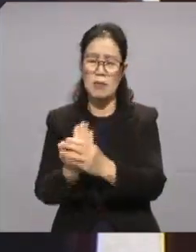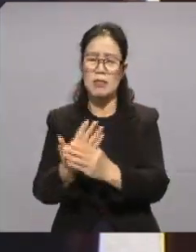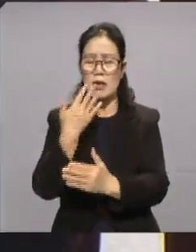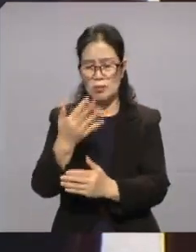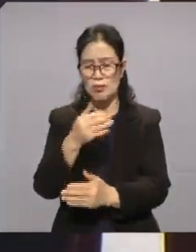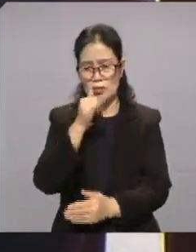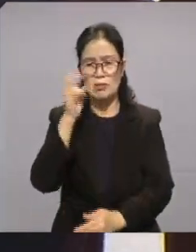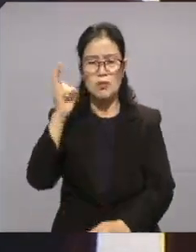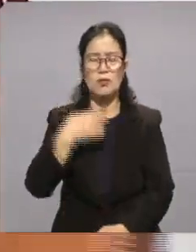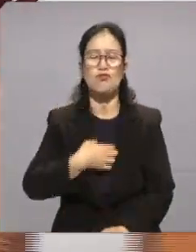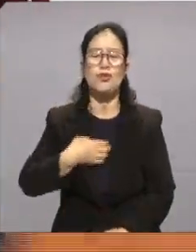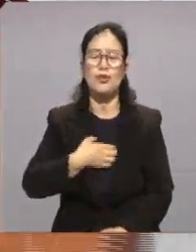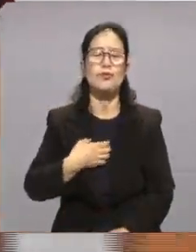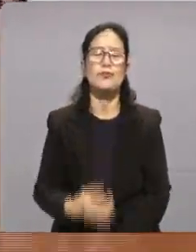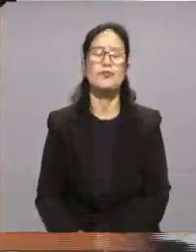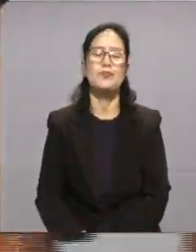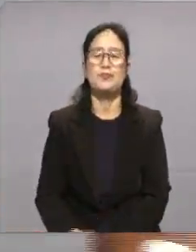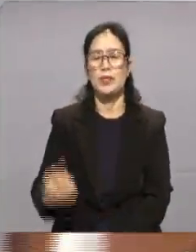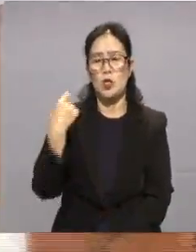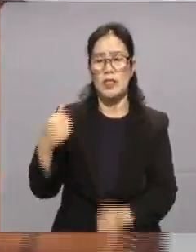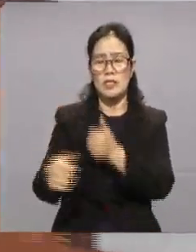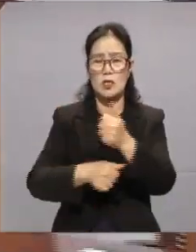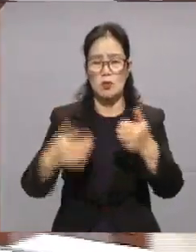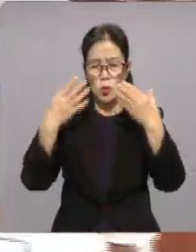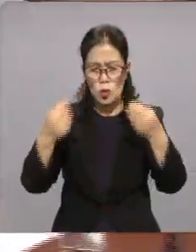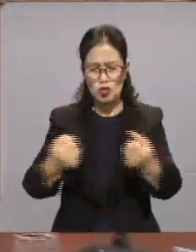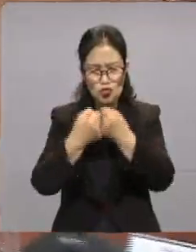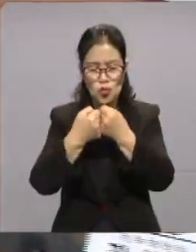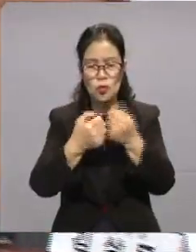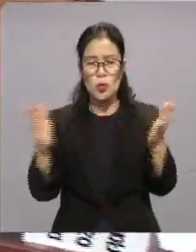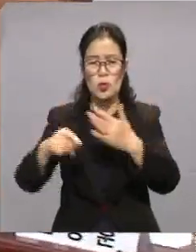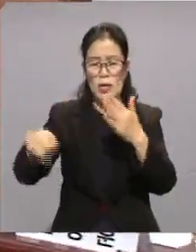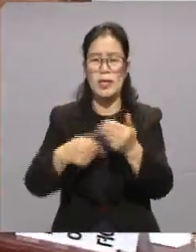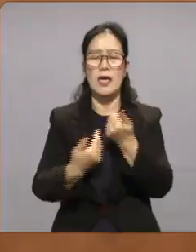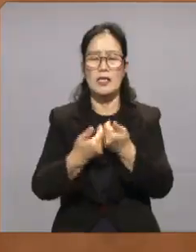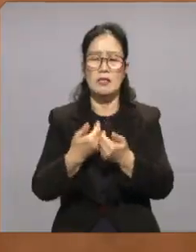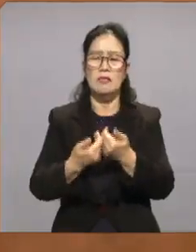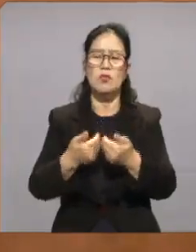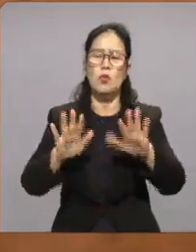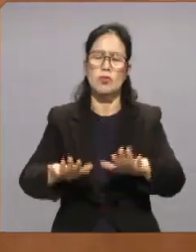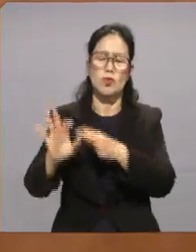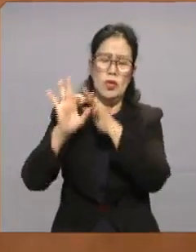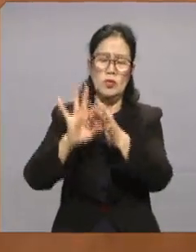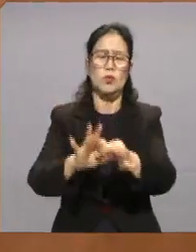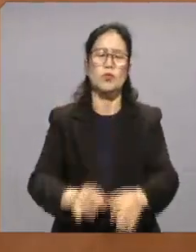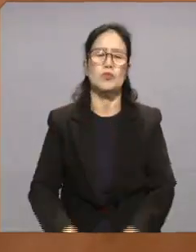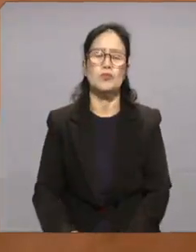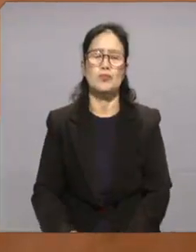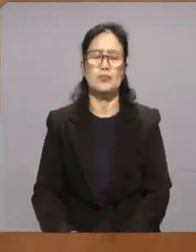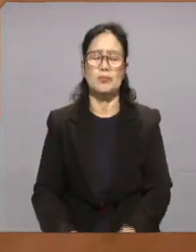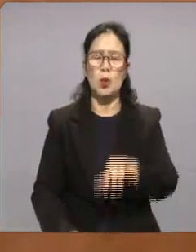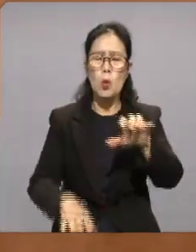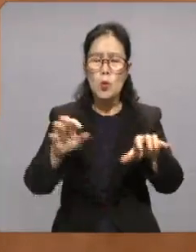나오고 있습니다 어제 지도부 공개 충돌에 이어 당내 갈등은 오늘도 계속됐습니다 당